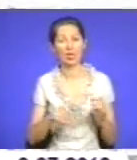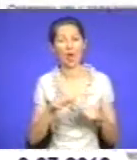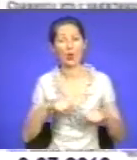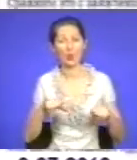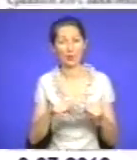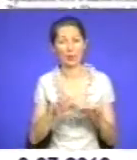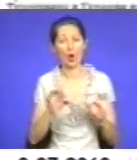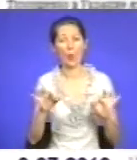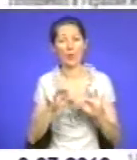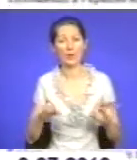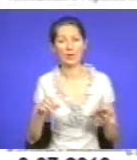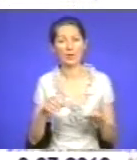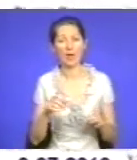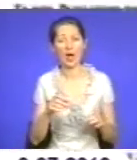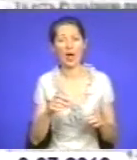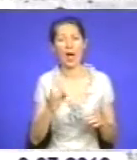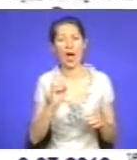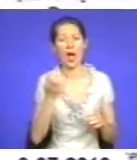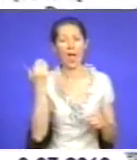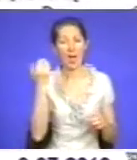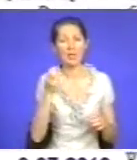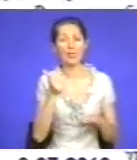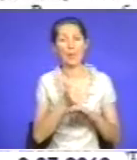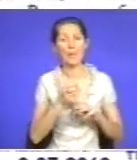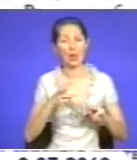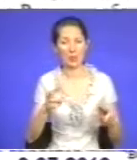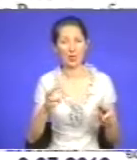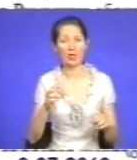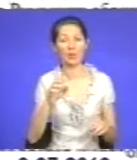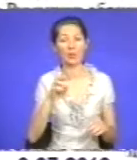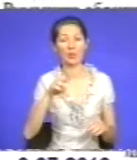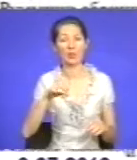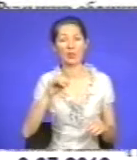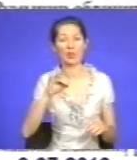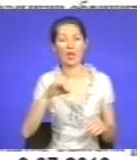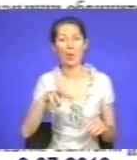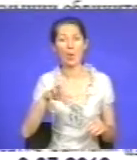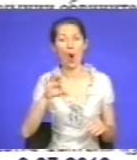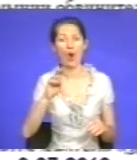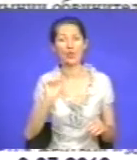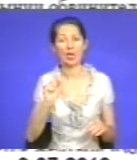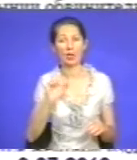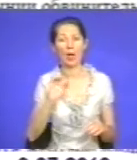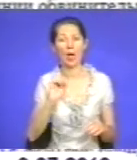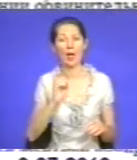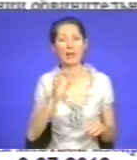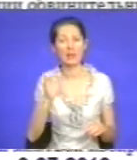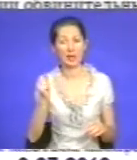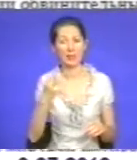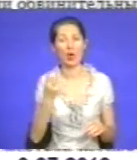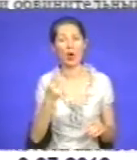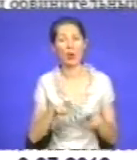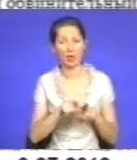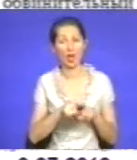справ екс-прем'єрів України і Румунії Юлії Тимошенко і Адріана Нестасе. Обидва екс-чиновники опинилися за ґратами, проте якщо